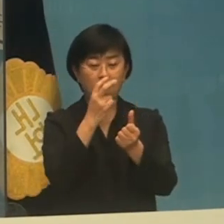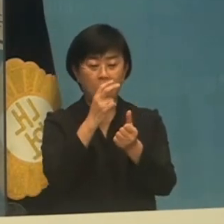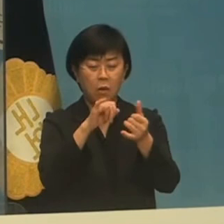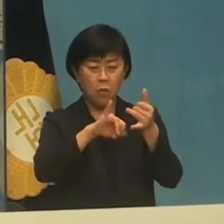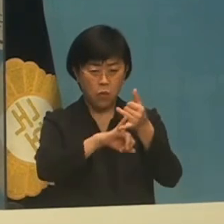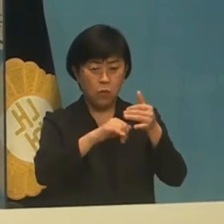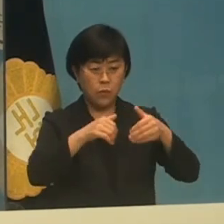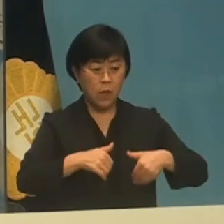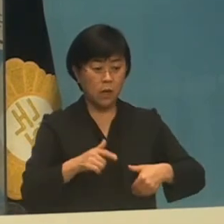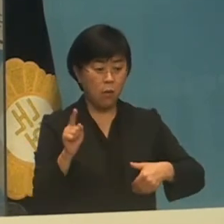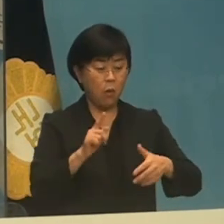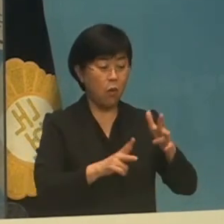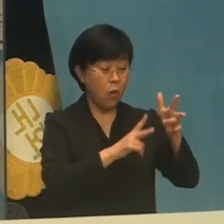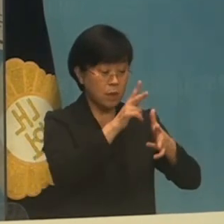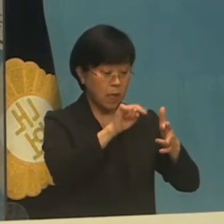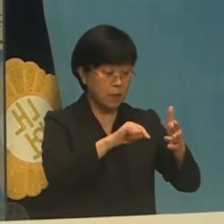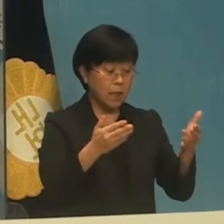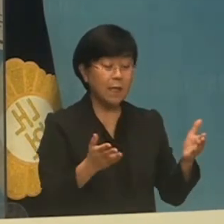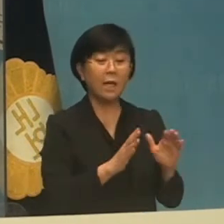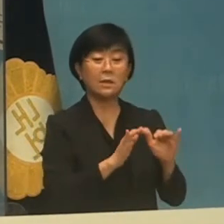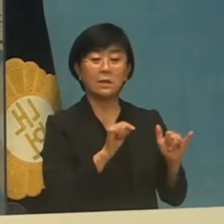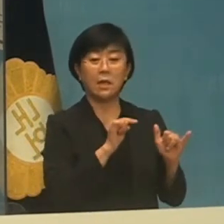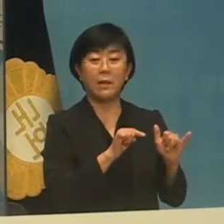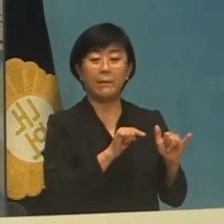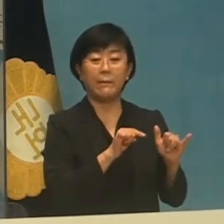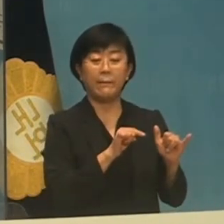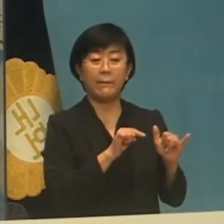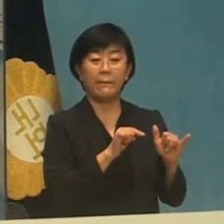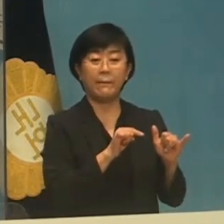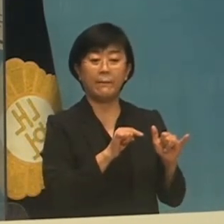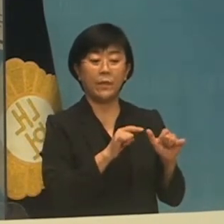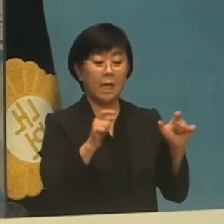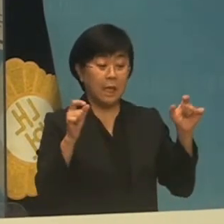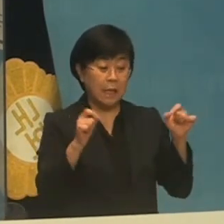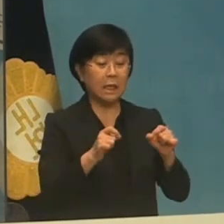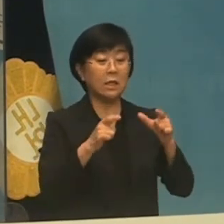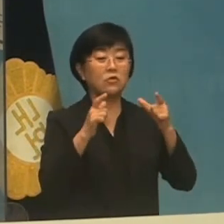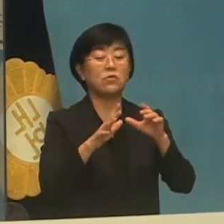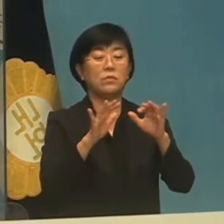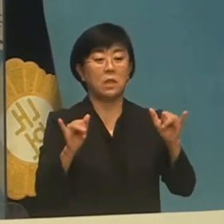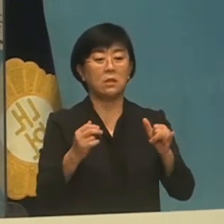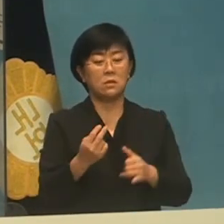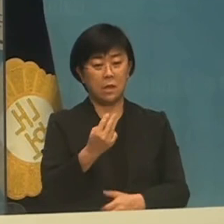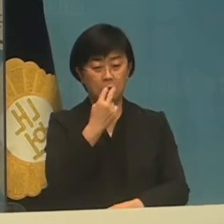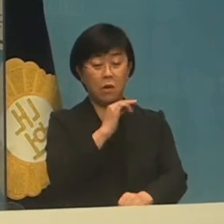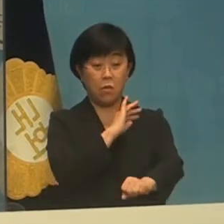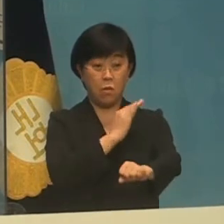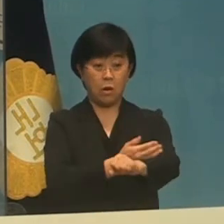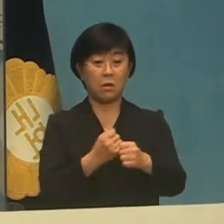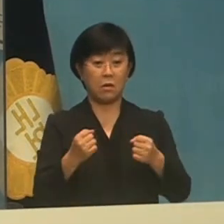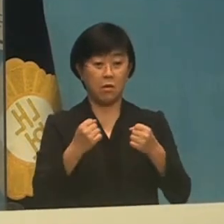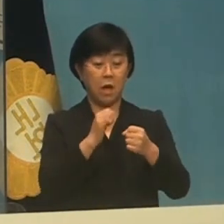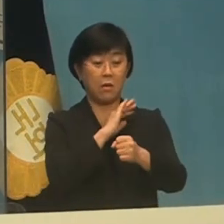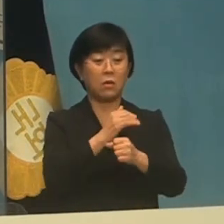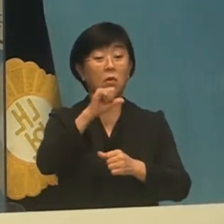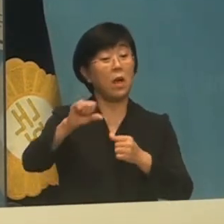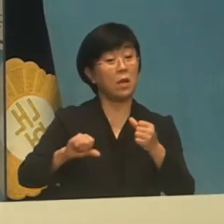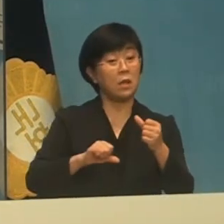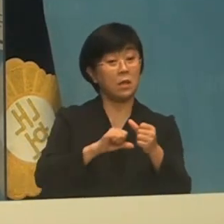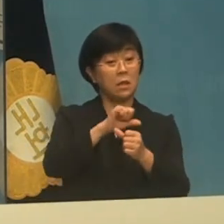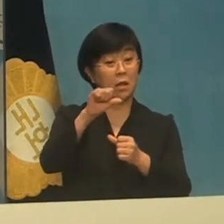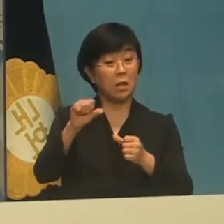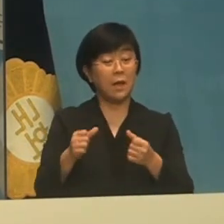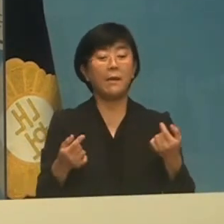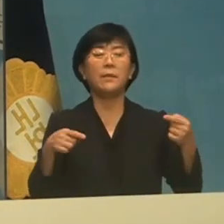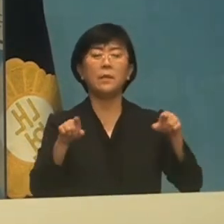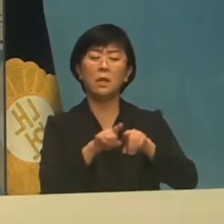반드시 그 공장에서 일하는 노동자, 그 공장 인근에 거주하는 주민들의 생명권, 건강권, 환경권이